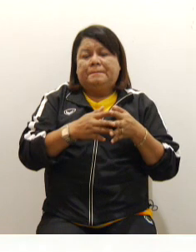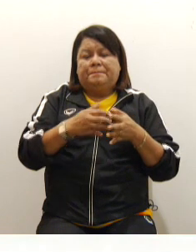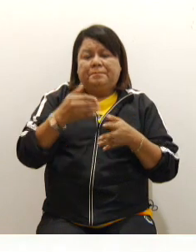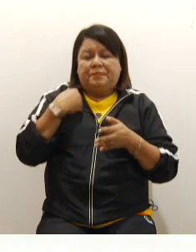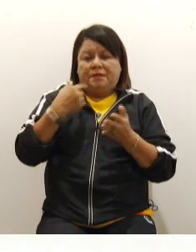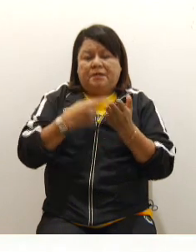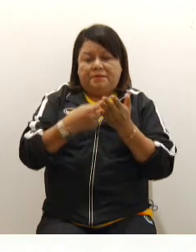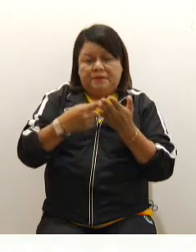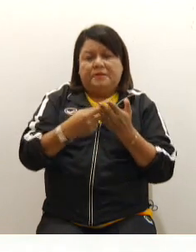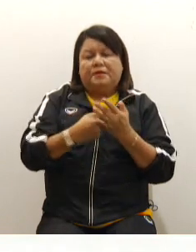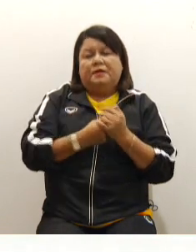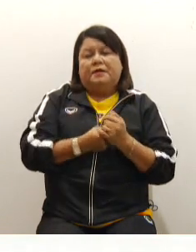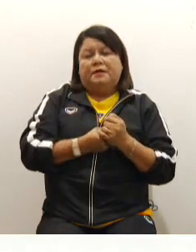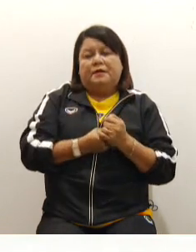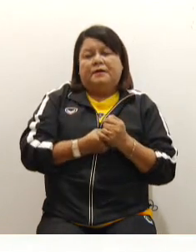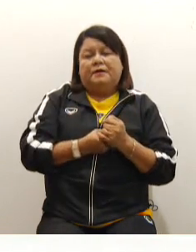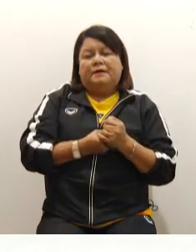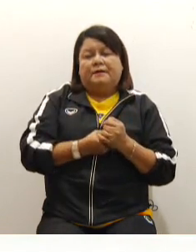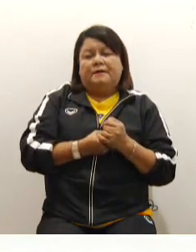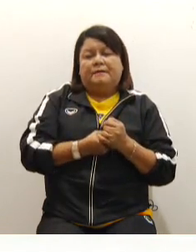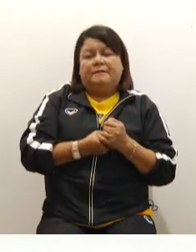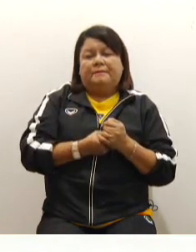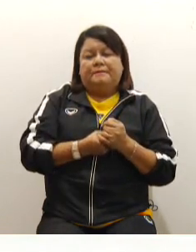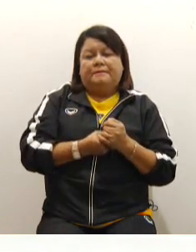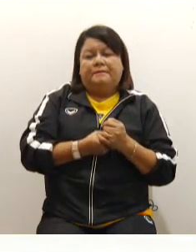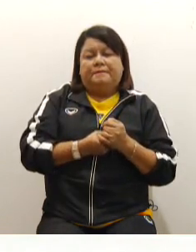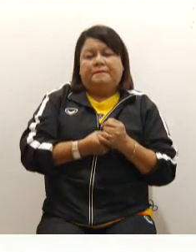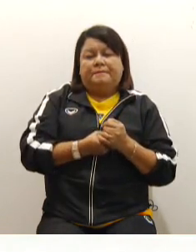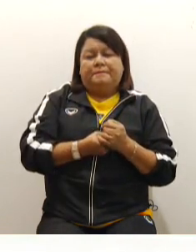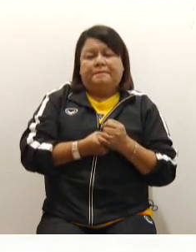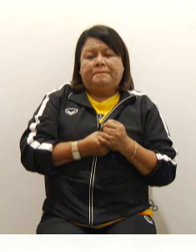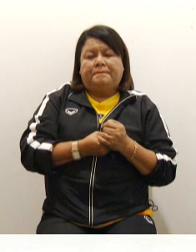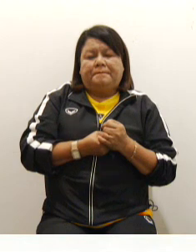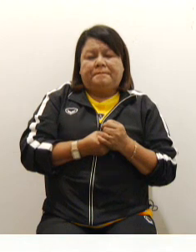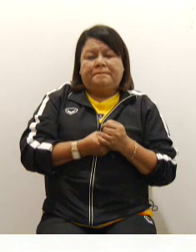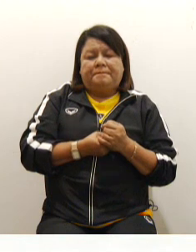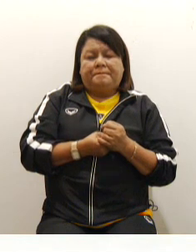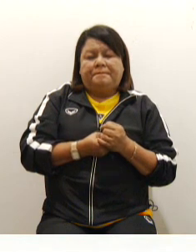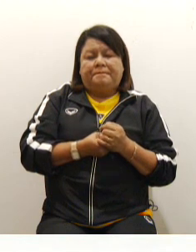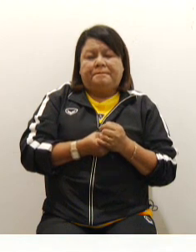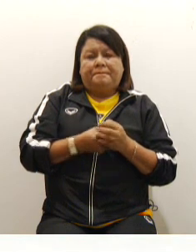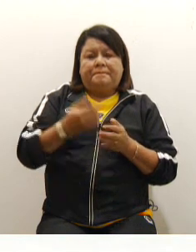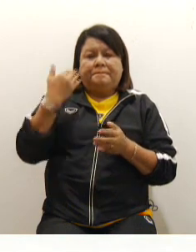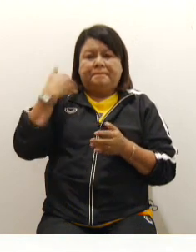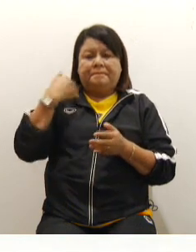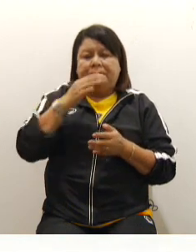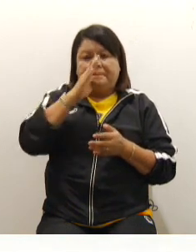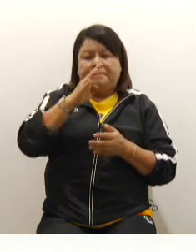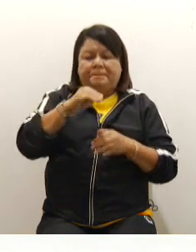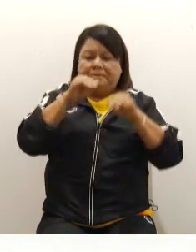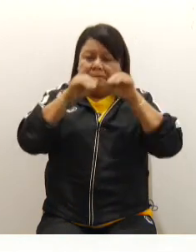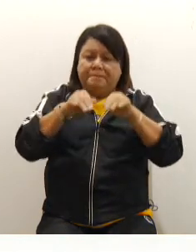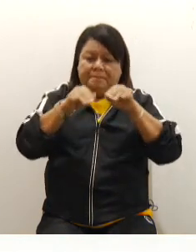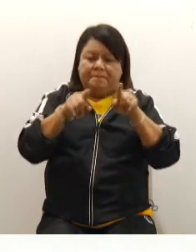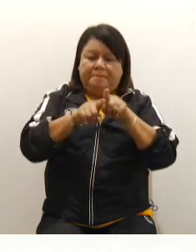association ของทางครูนะไซด์ทีเชอร์เนี่ยเขาบอกไว้เลยว่า24ต่อ1 นะซึ่งในออสเตรเลียก็เป็นเช่น